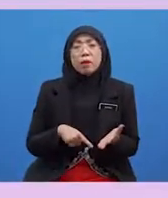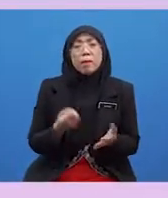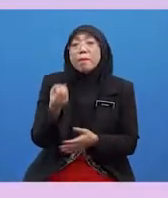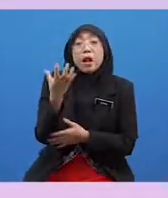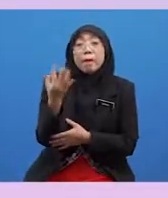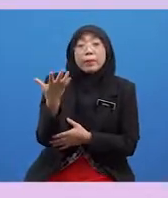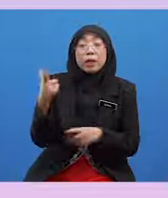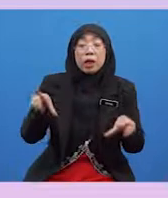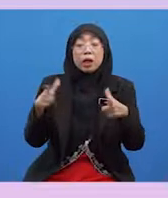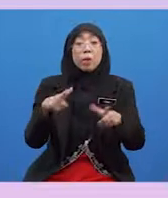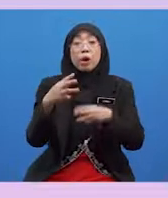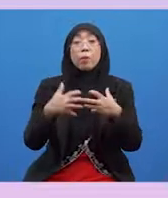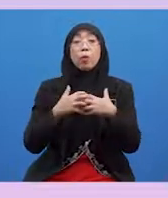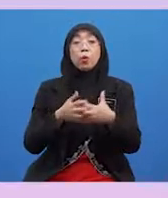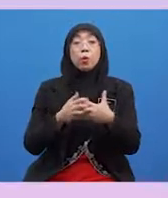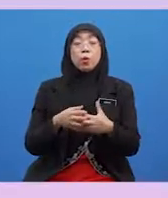Tiga lakuan motor.